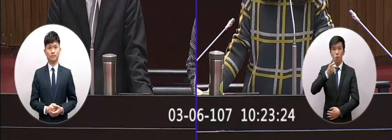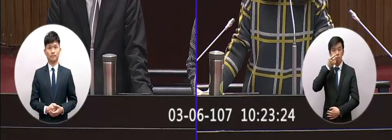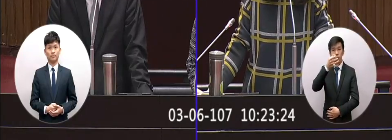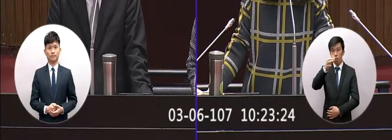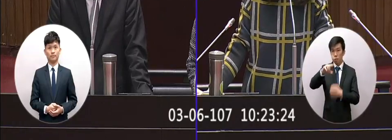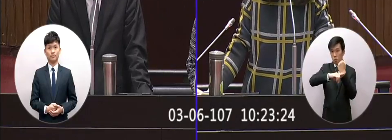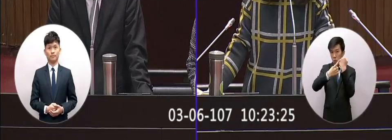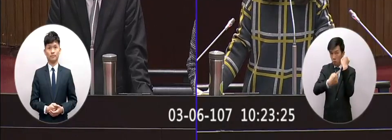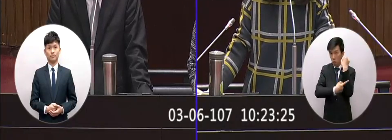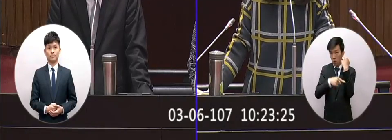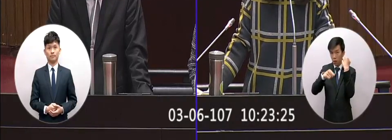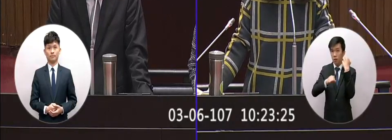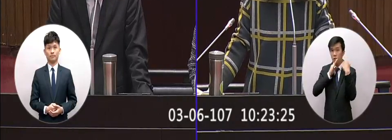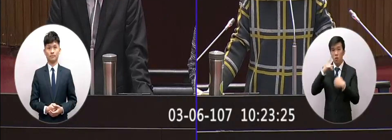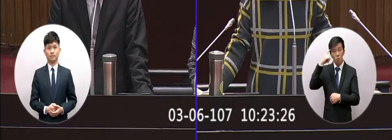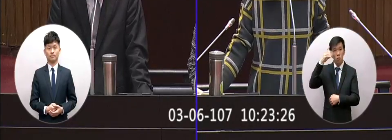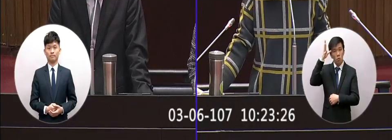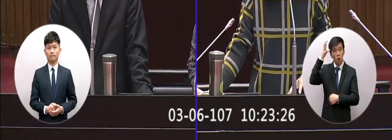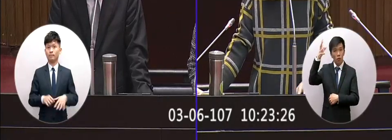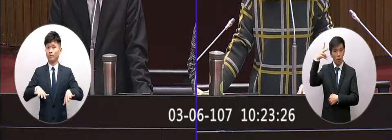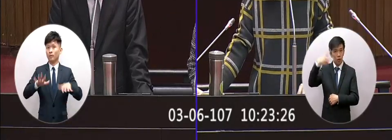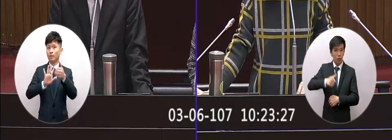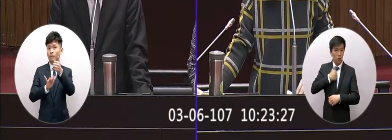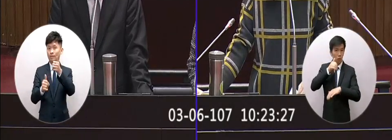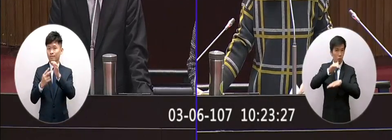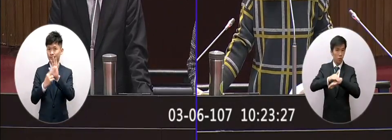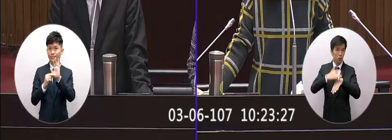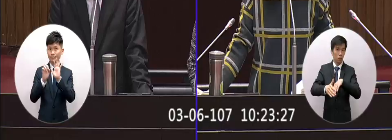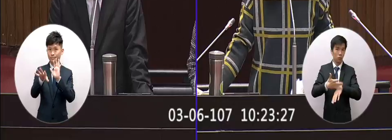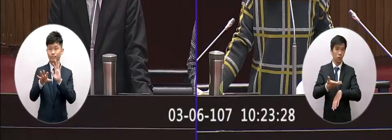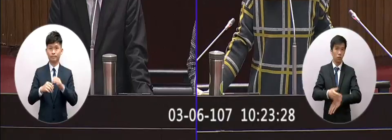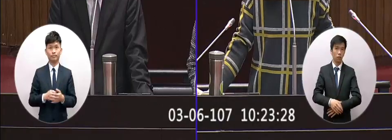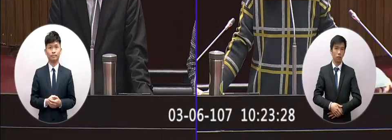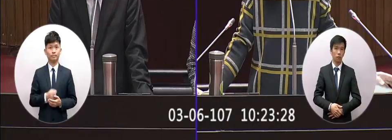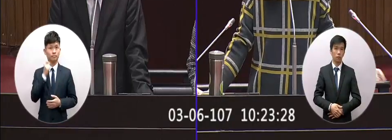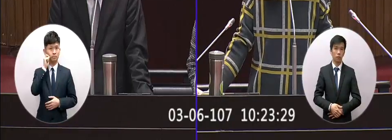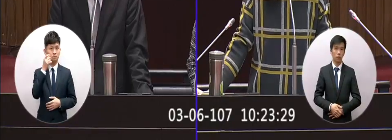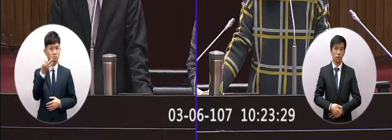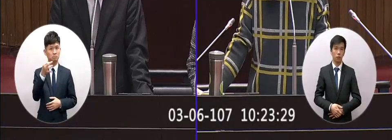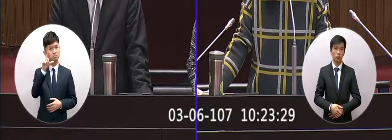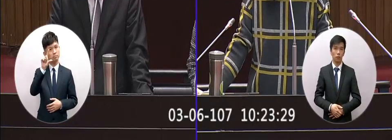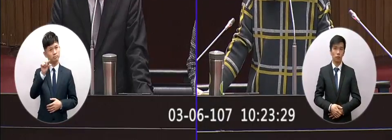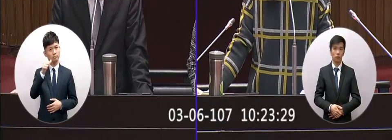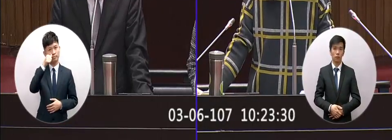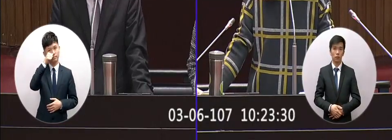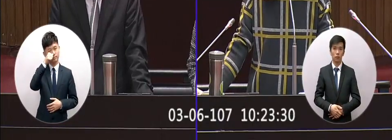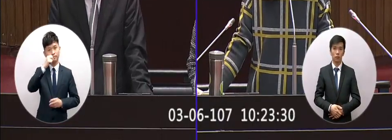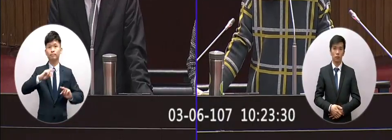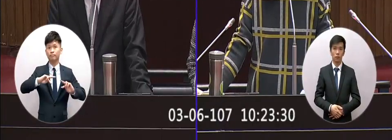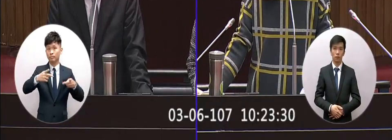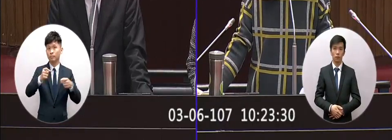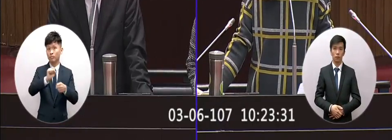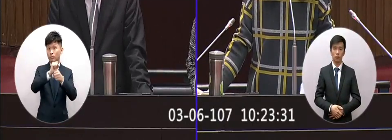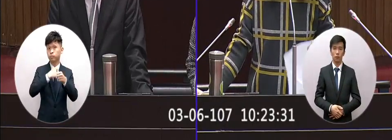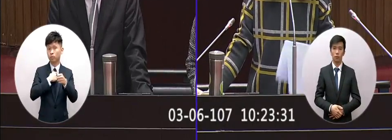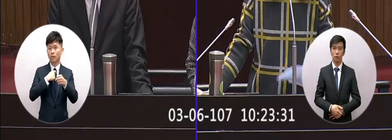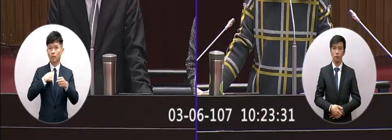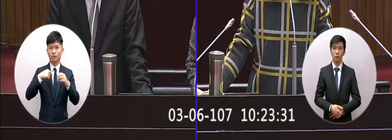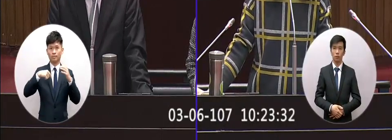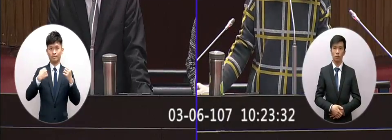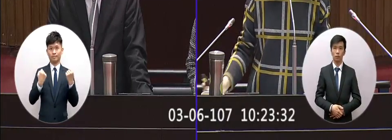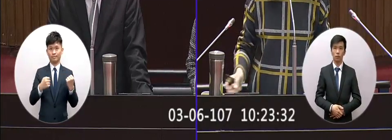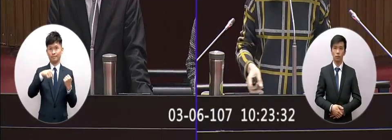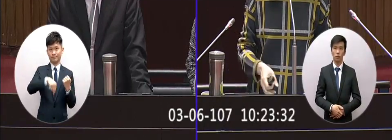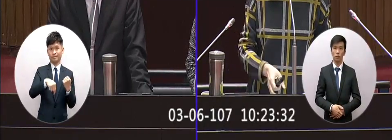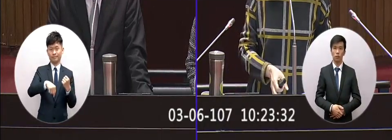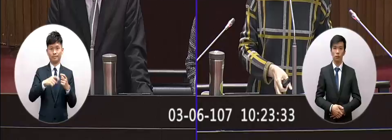的承诺？ 是跟洪委员报告哈，其实改变低薪啊，之前我在大院回应委